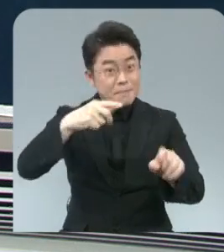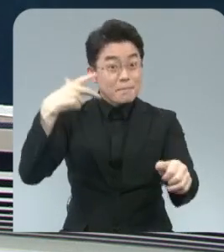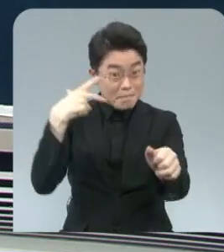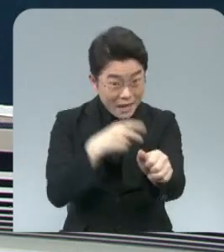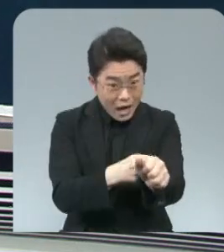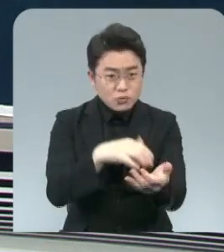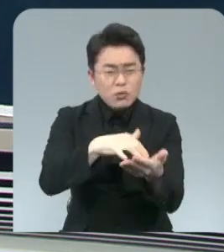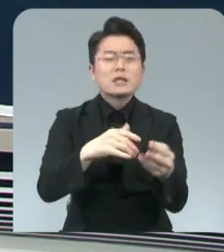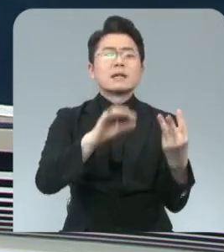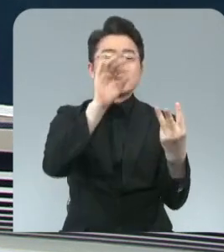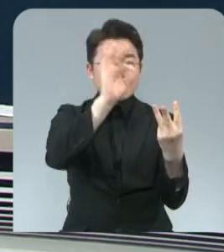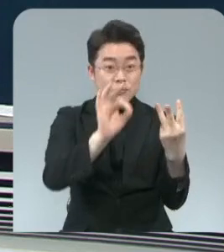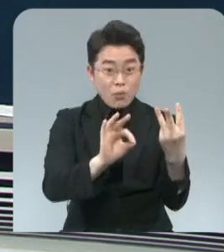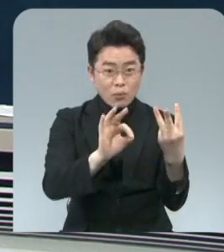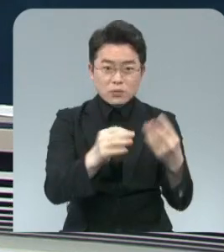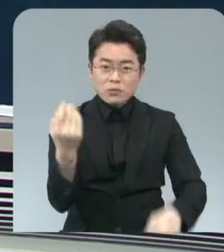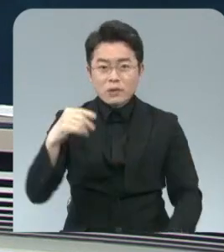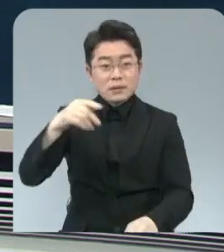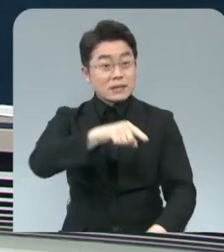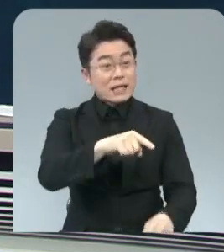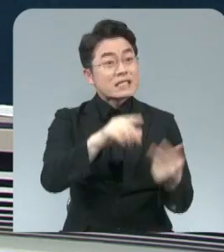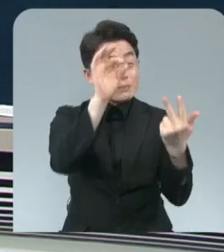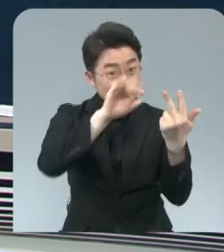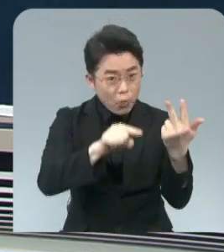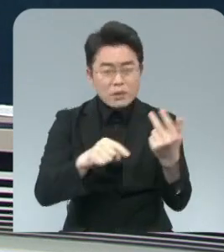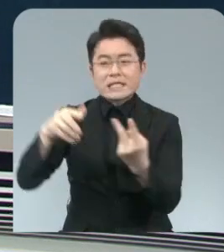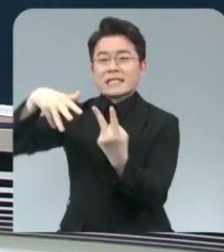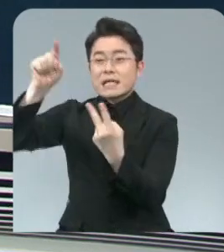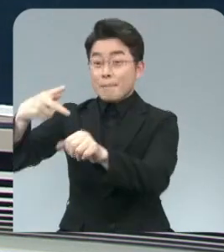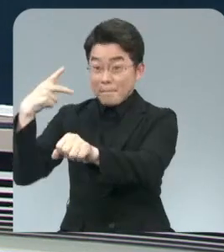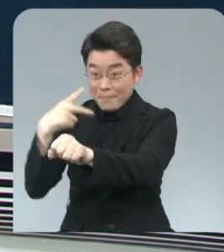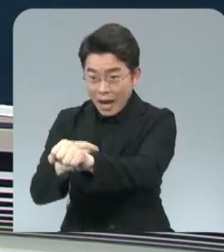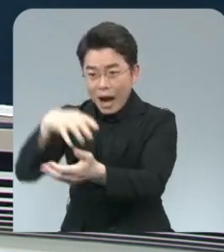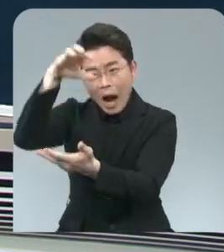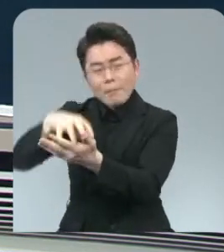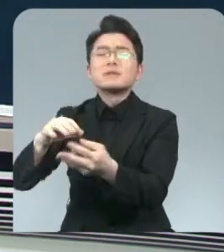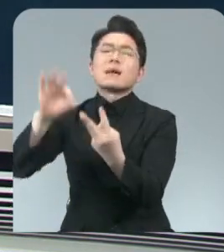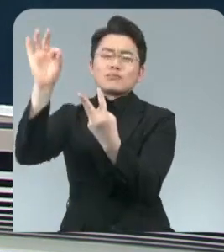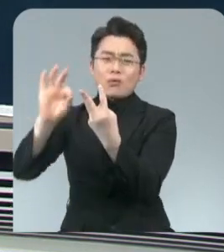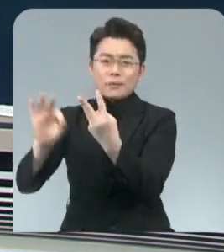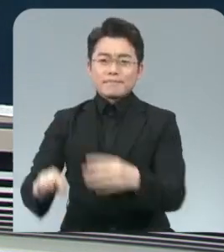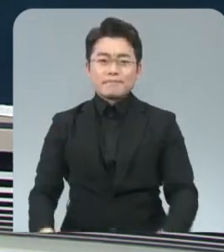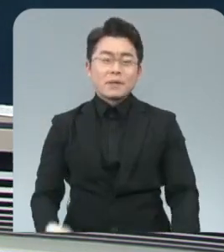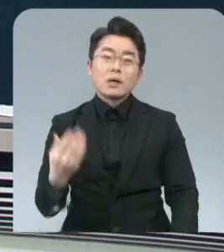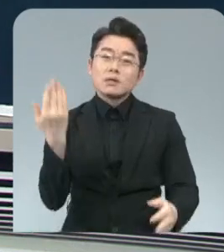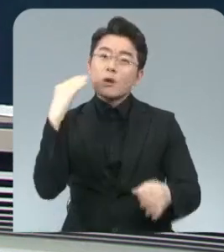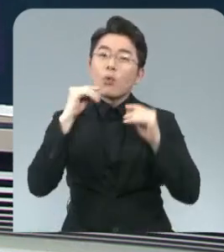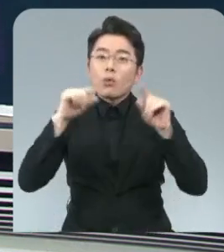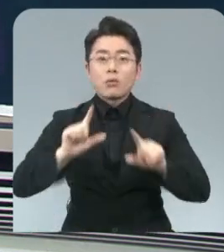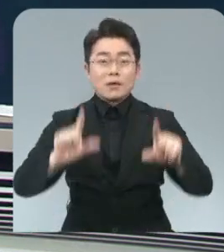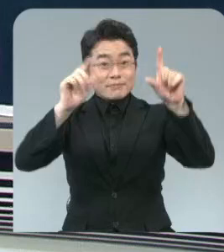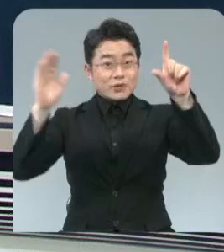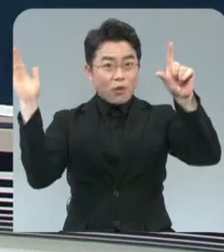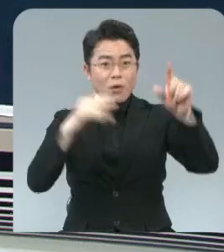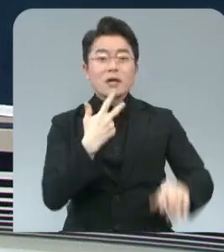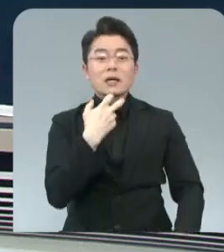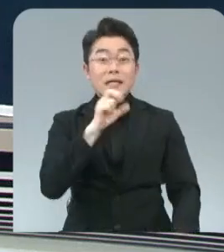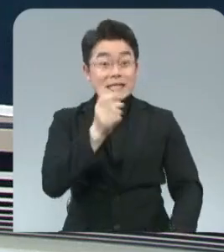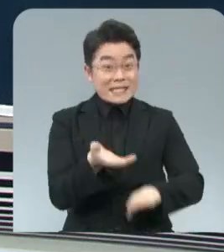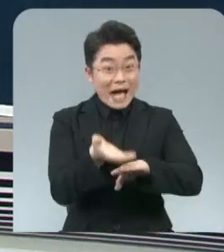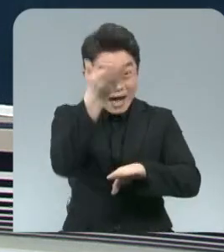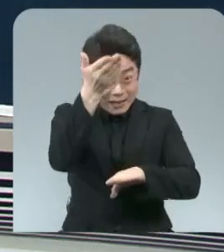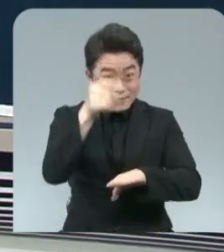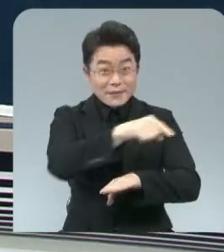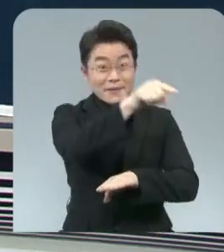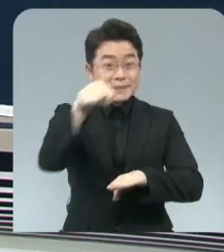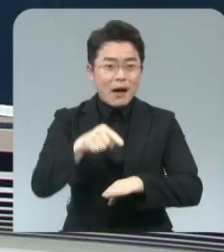3% 조금 넘게는 2차 접종까지 모두 마쳤습니다. 지난 주말부터 75살 이상 어르신들은 1차로 화이자